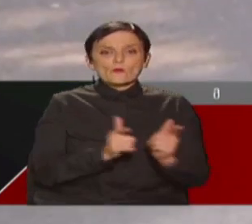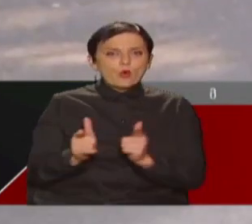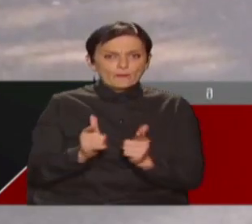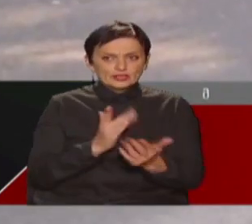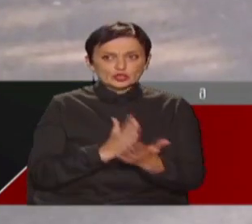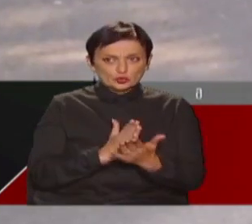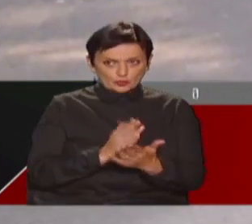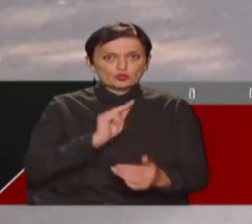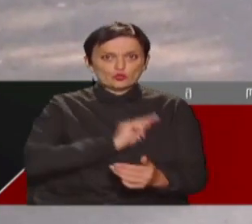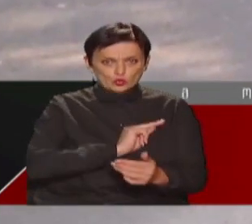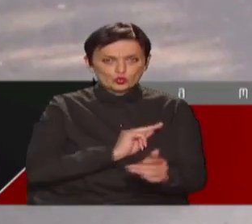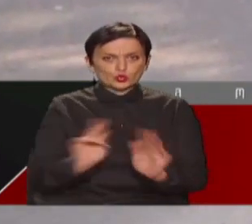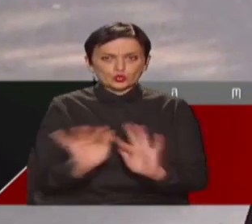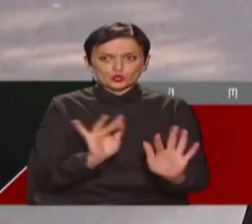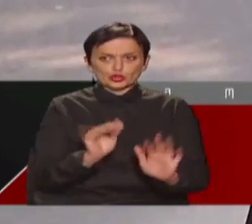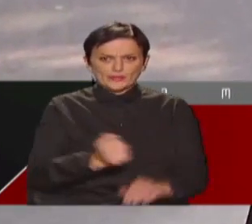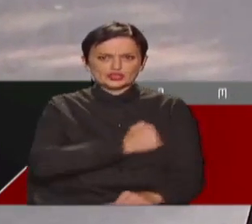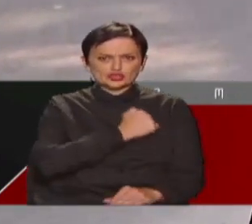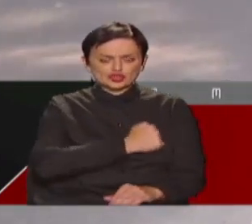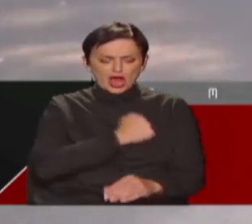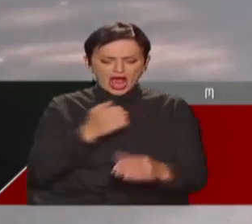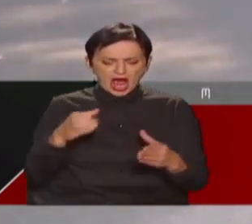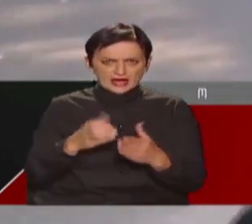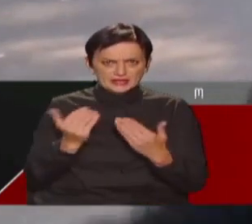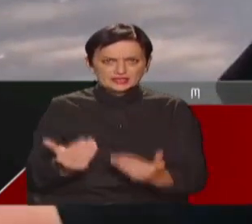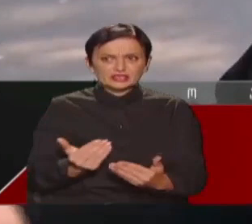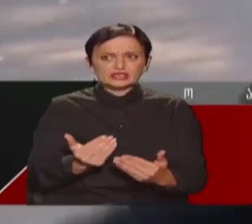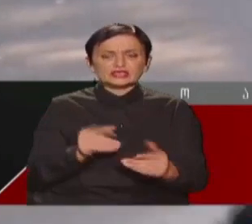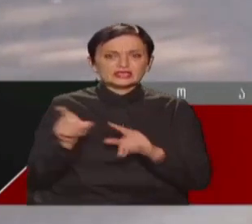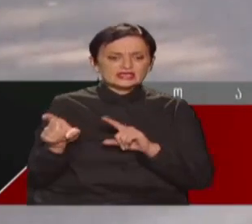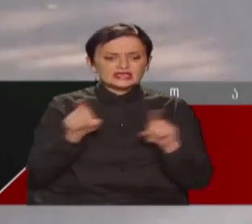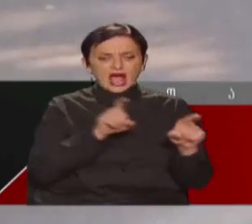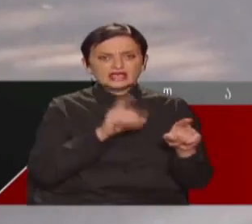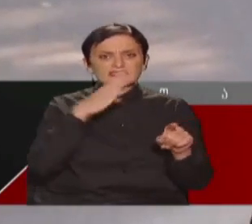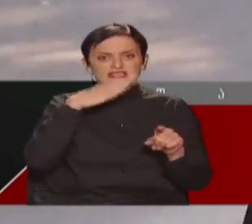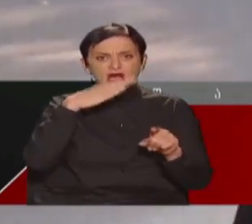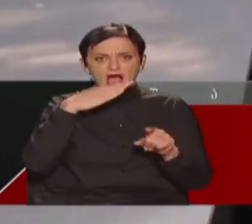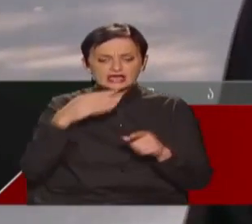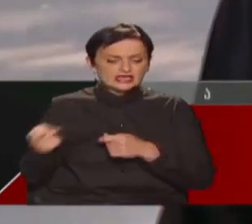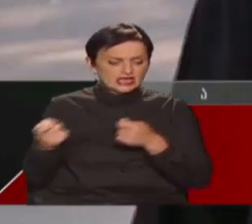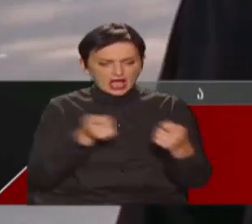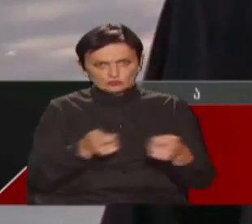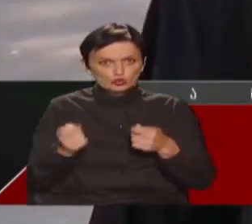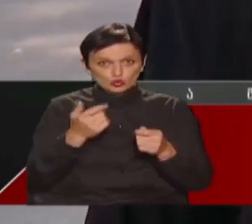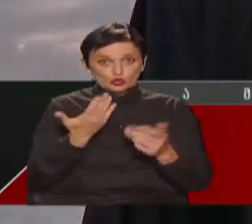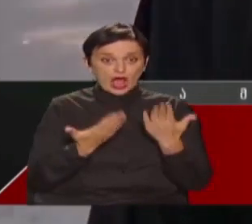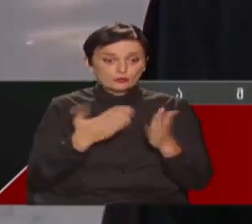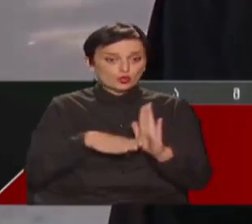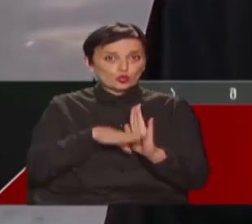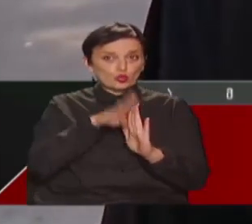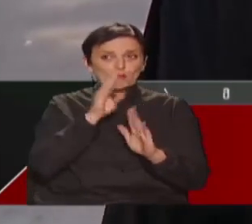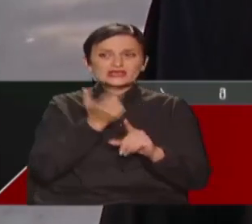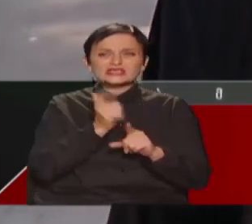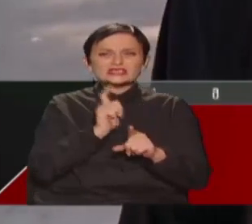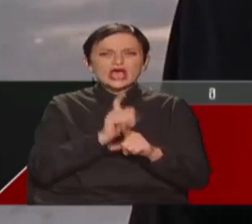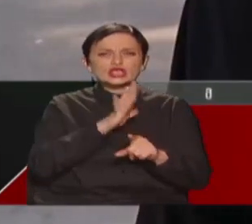Mobilizebulebi arian da mușoaben teli jarim teli sada gadadian gadmo aktsqali ashaben da albat uketusoba da imidoro